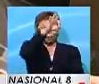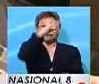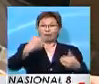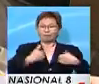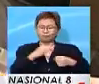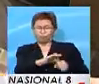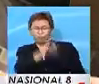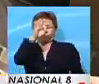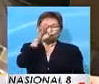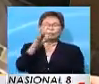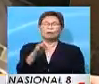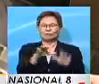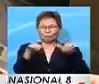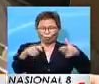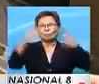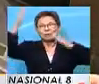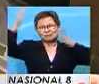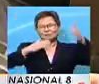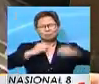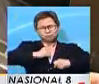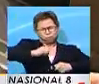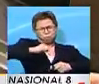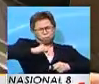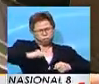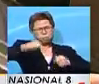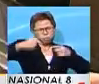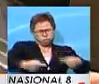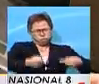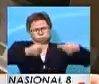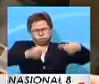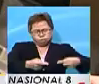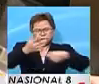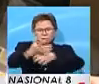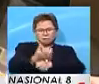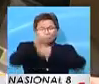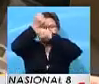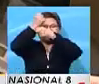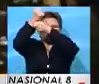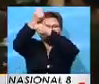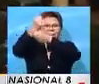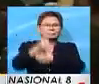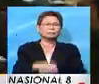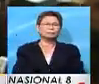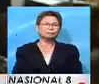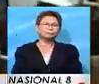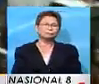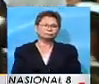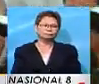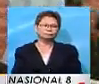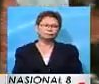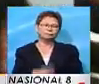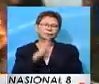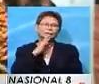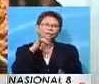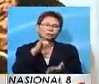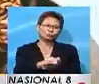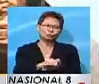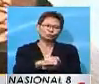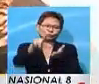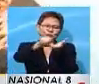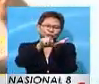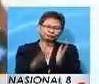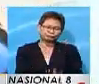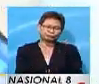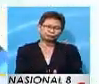ada konen akan terus berjuang untuk mendapatkan juara kesan belia berkata demikian kepada